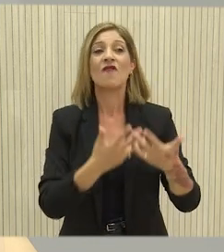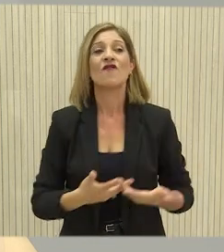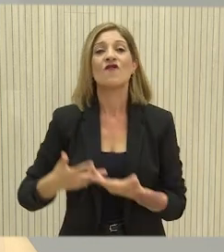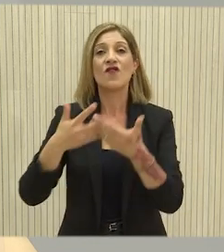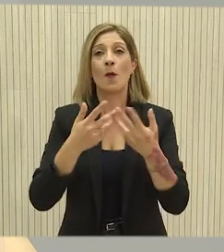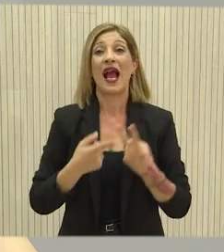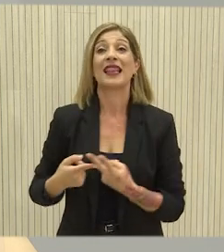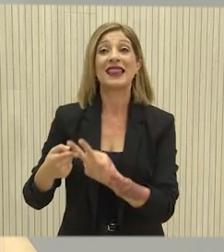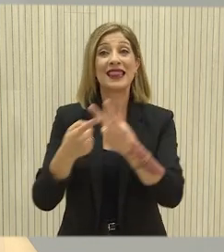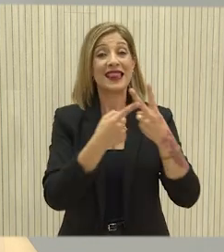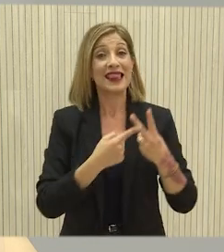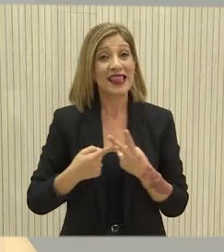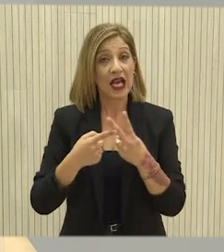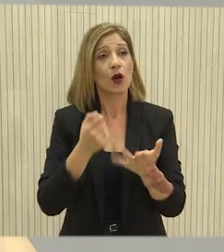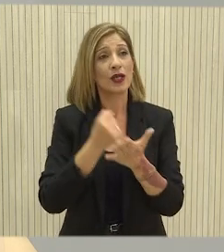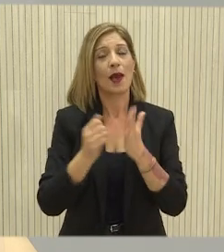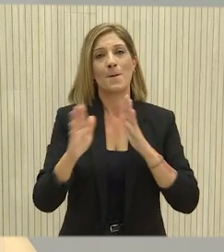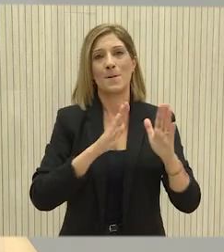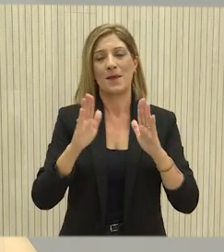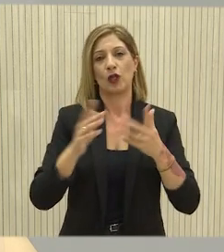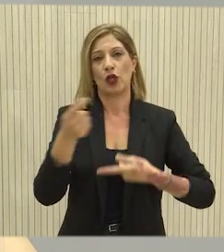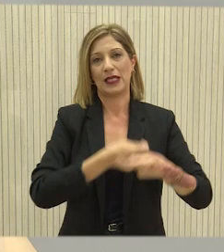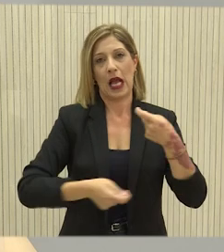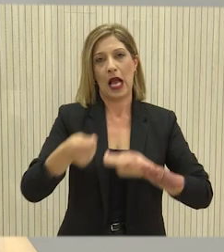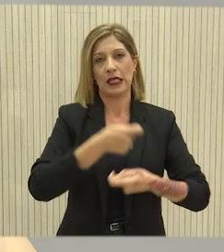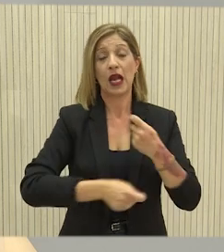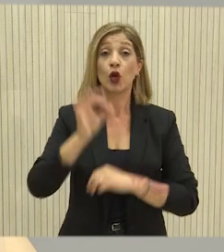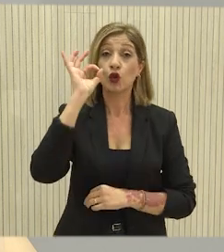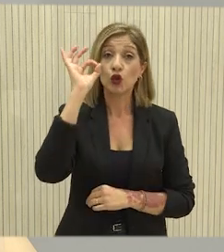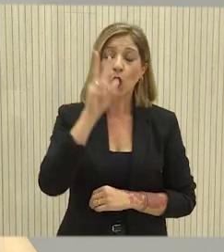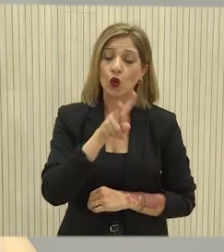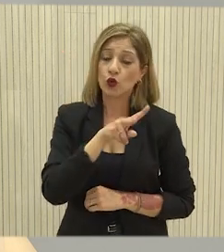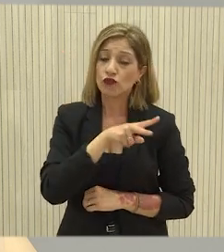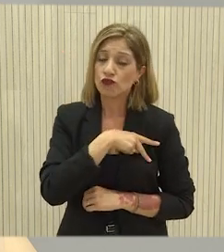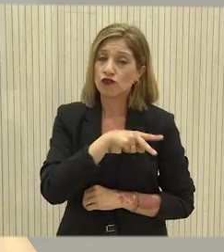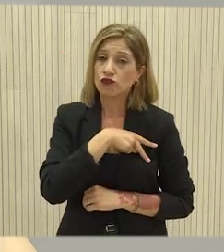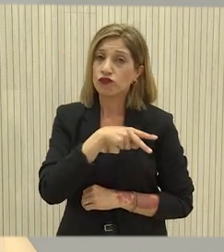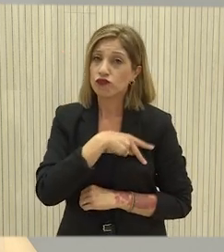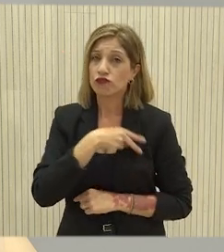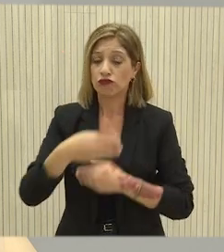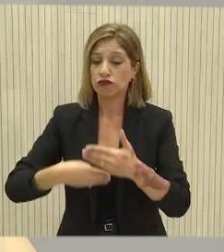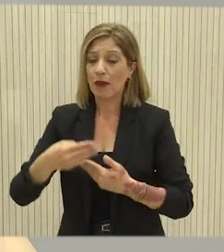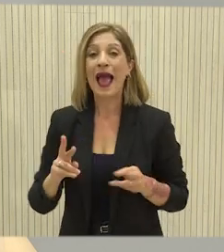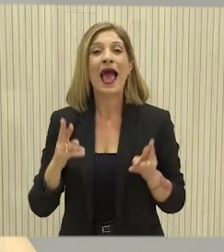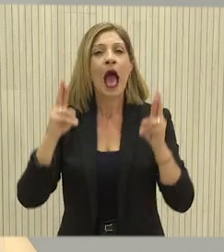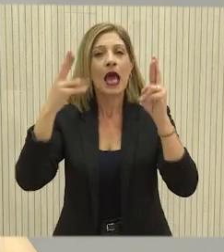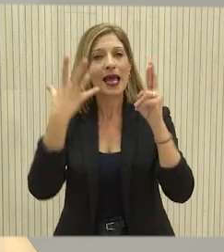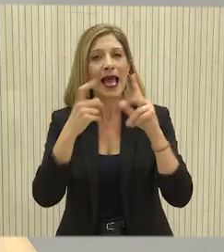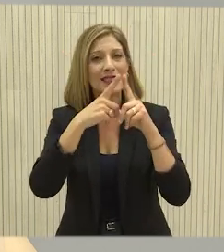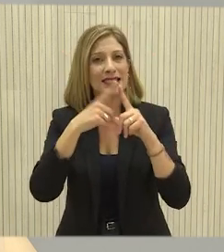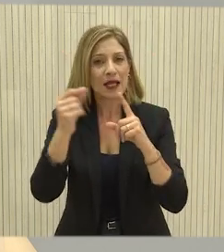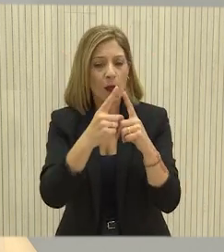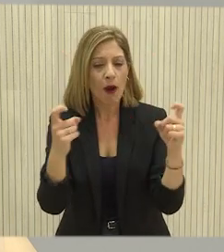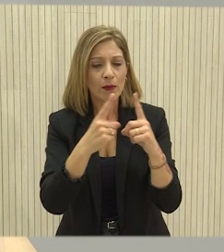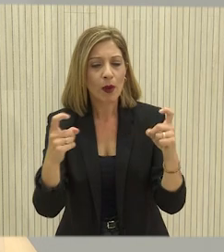και τεχνολογίας, καθώς και της προστασίας των καταναλωτών, με σκοπό την ορθολογική αξιοποίηση των ενεργειακών μας πόρων, τη διασφάλιση